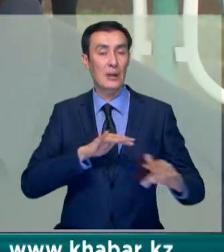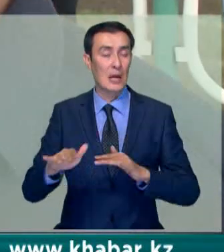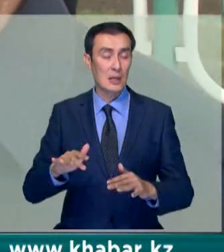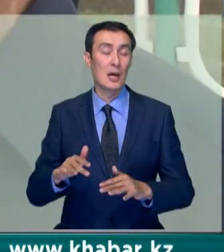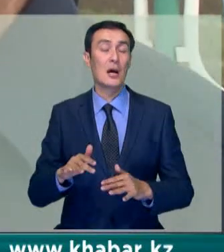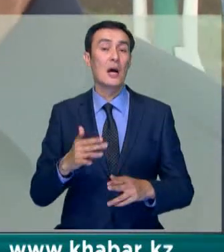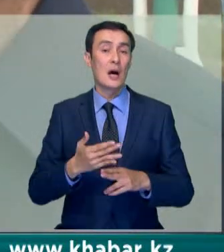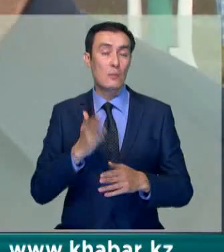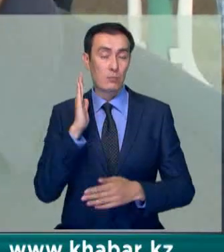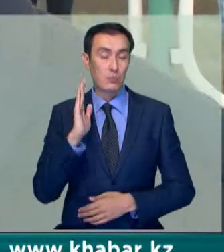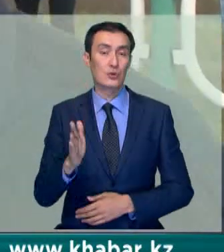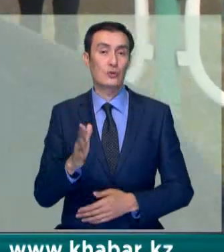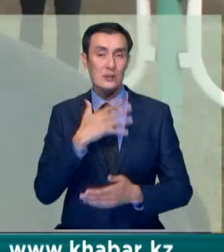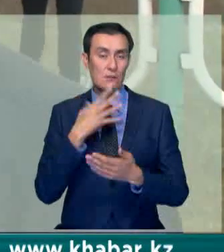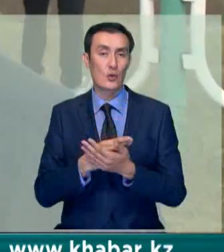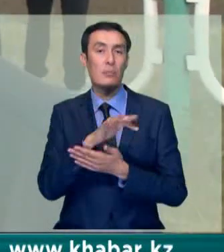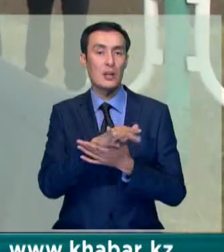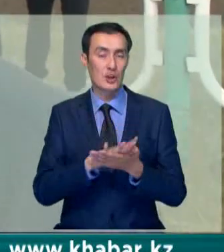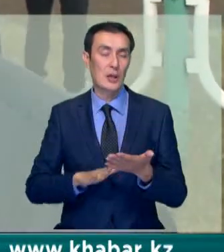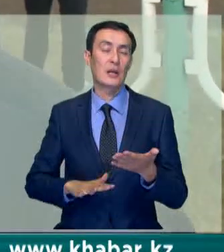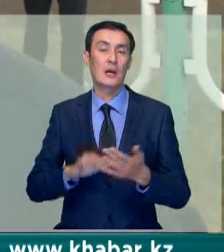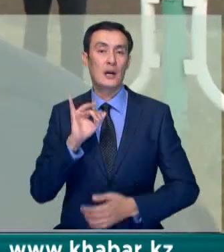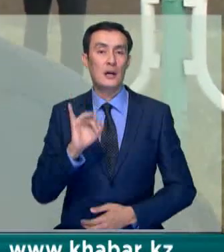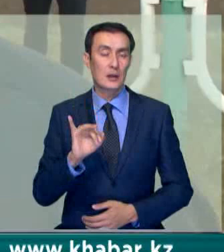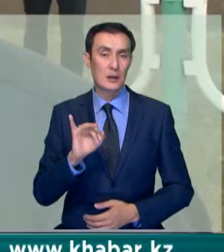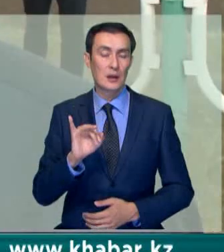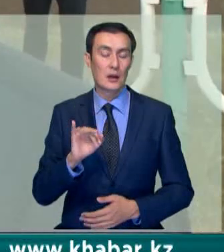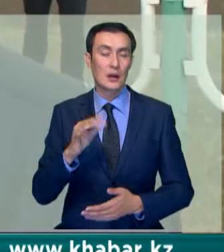думаю, она получит свое продолжение, и